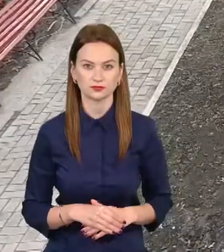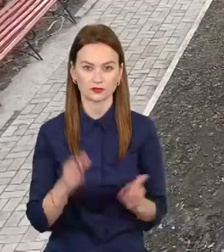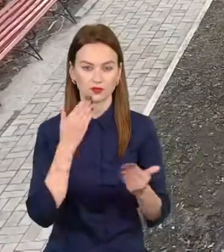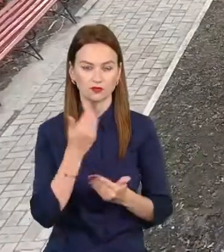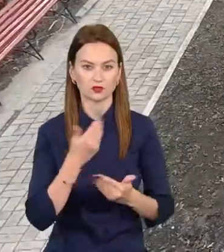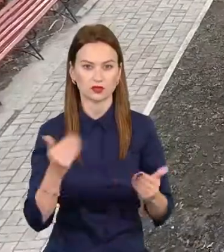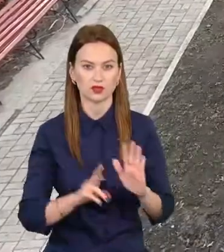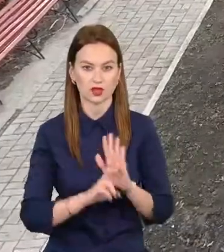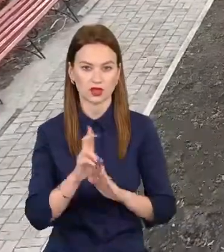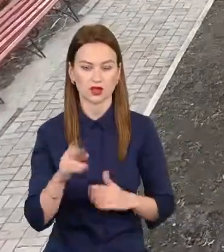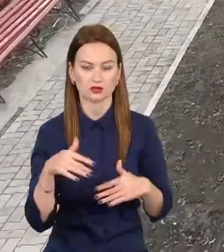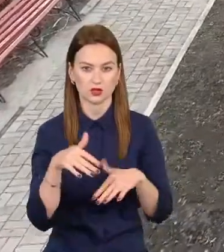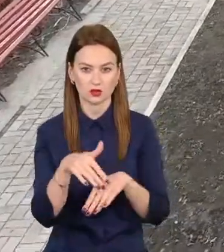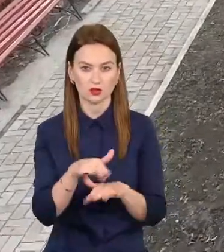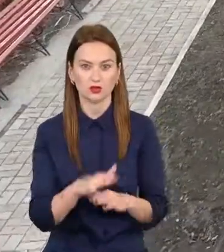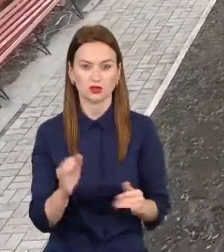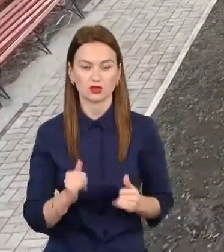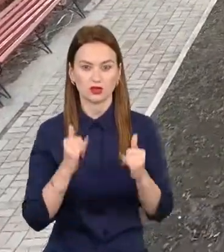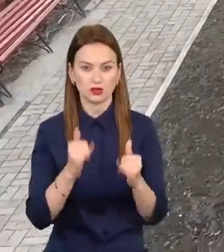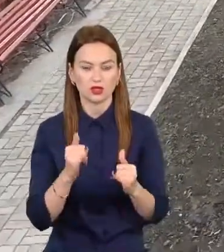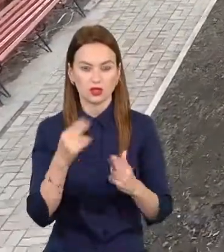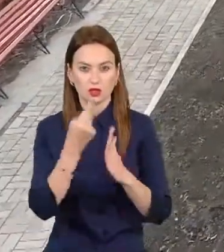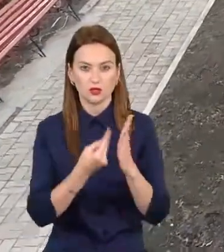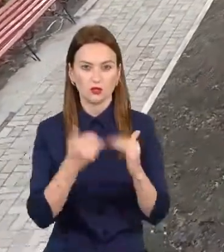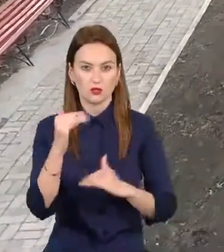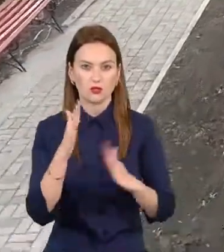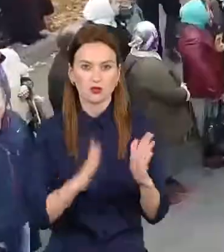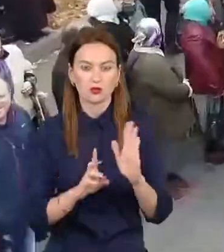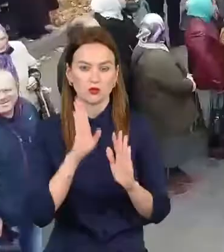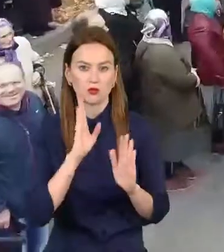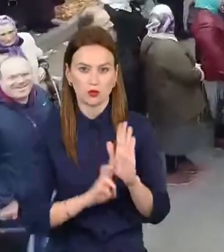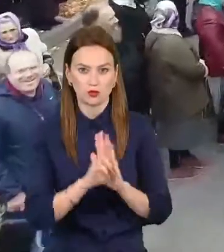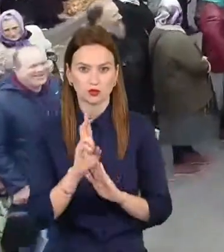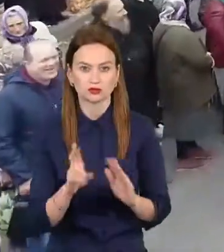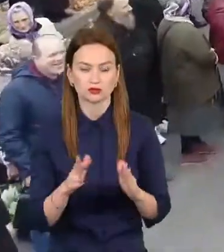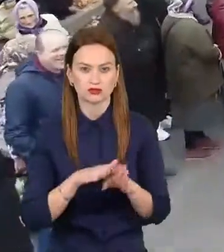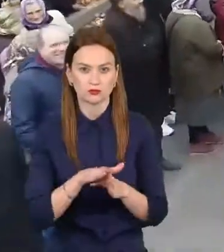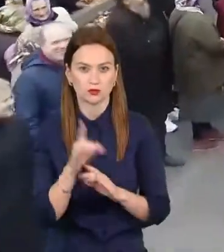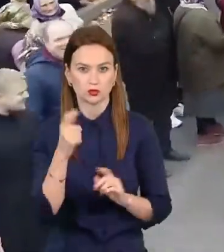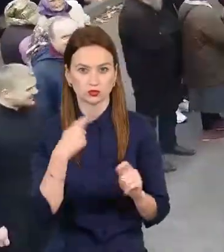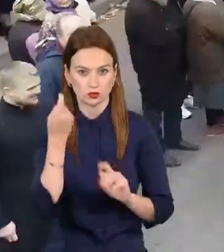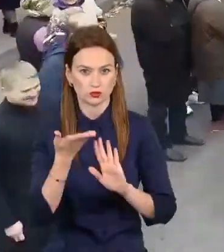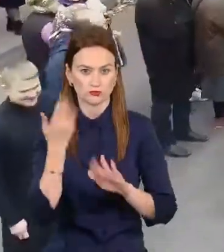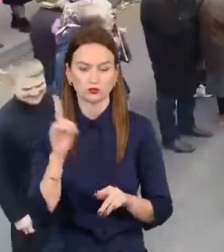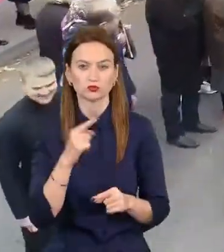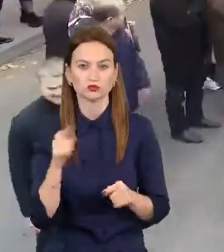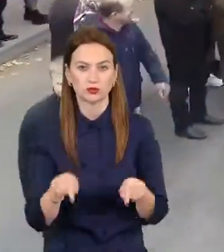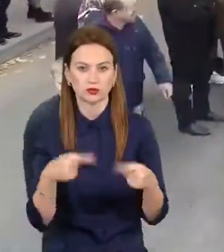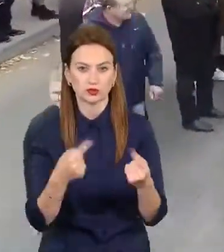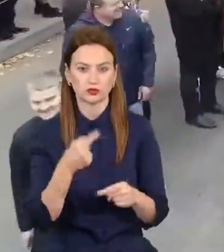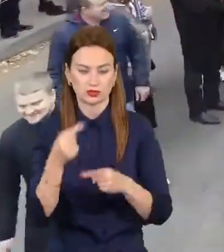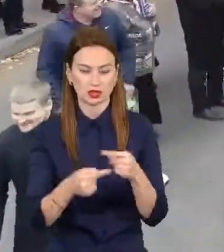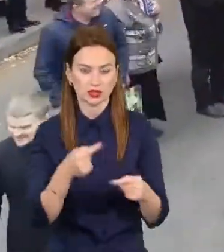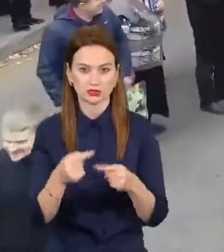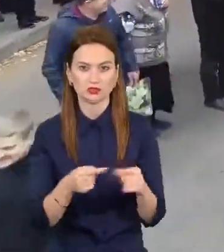Востаннє хресна хода з чудотворною Корсунською шпилівською іконою Пресвятої Богородиці відбулася 100 років тому. Аби відродити давню традицію,